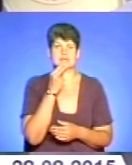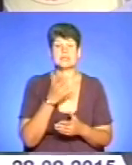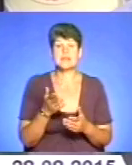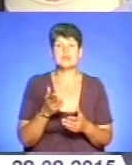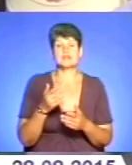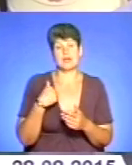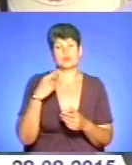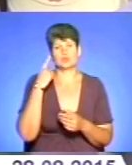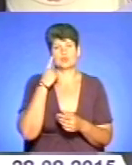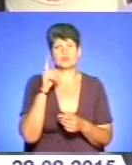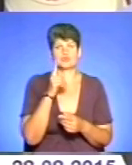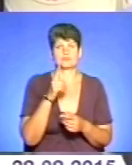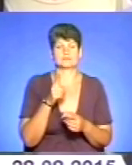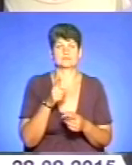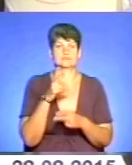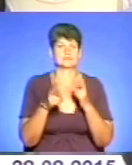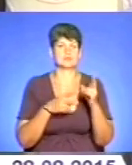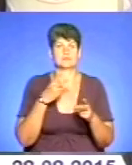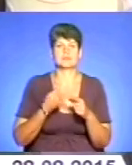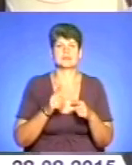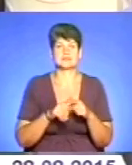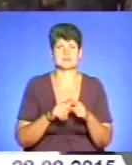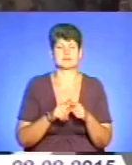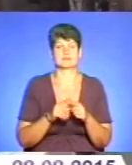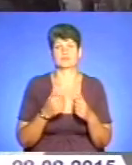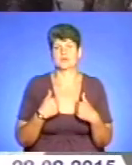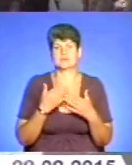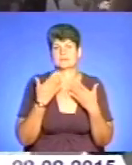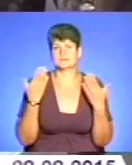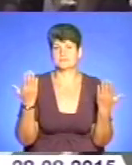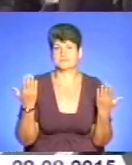думаю, що нарікань останнім часом на такі речі в нас не було.